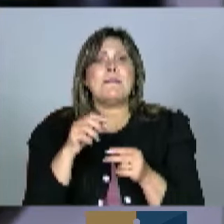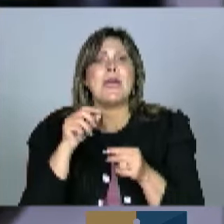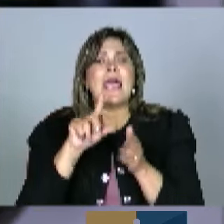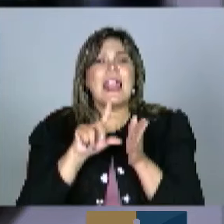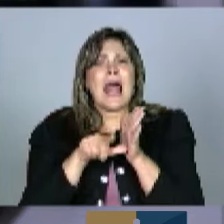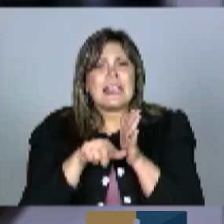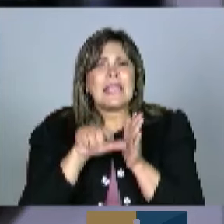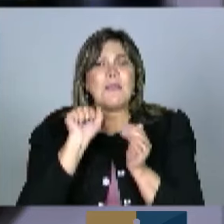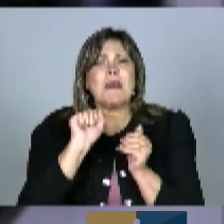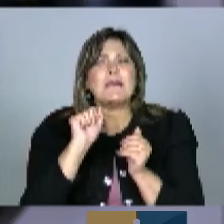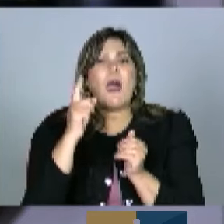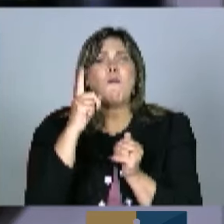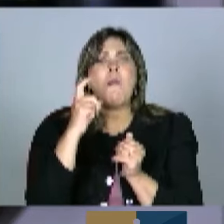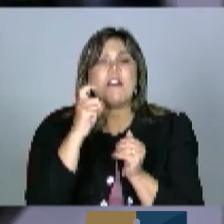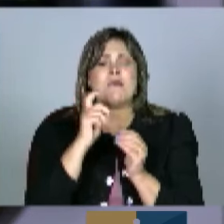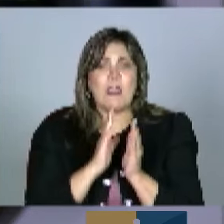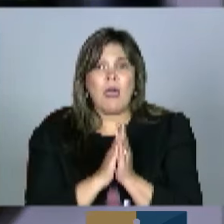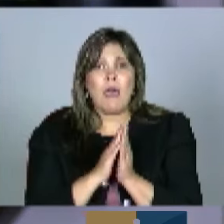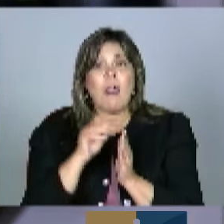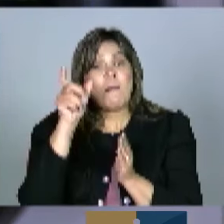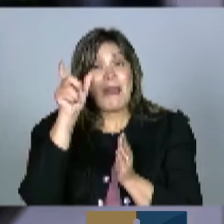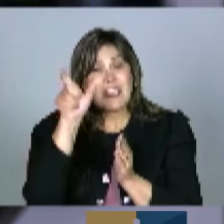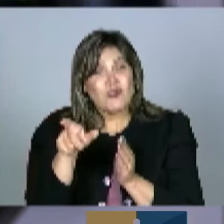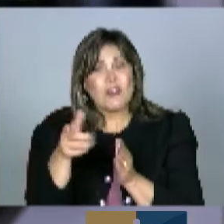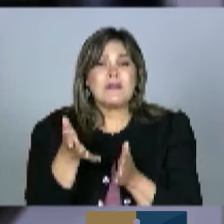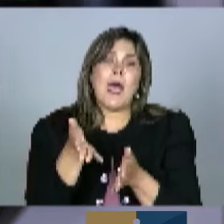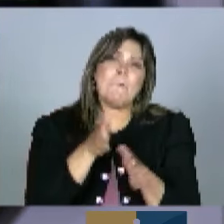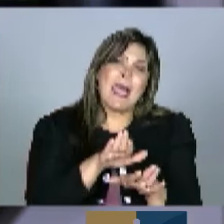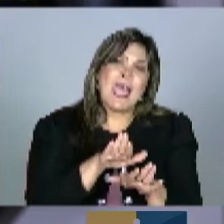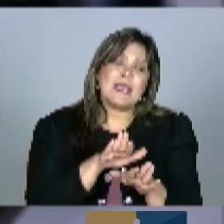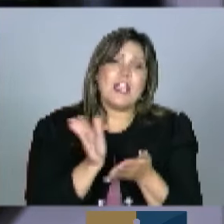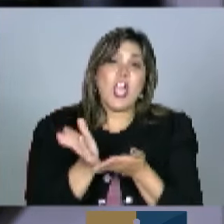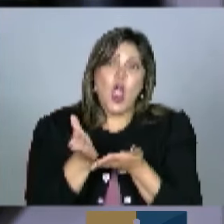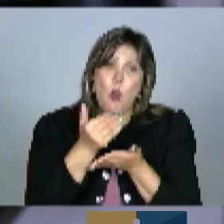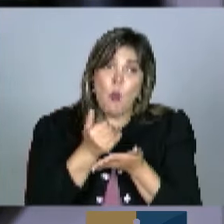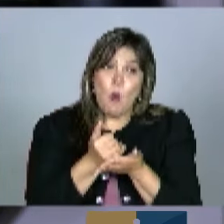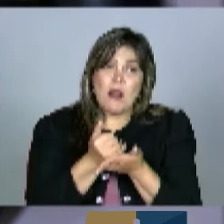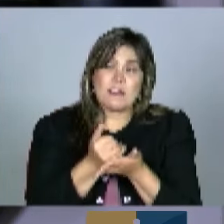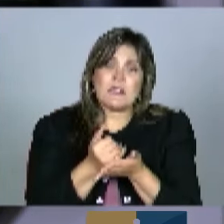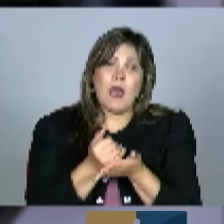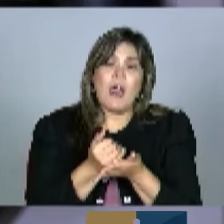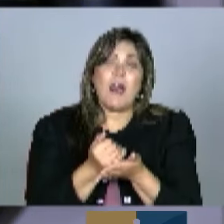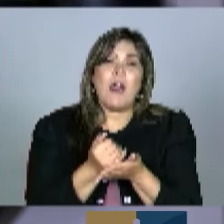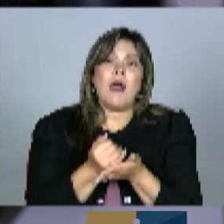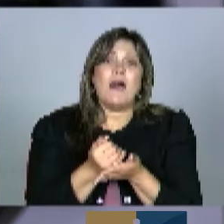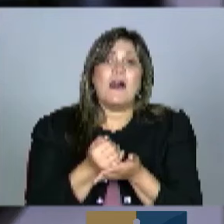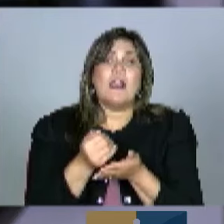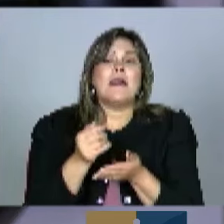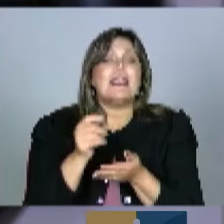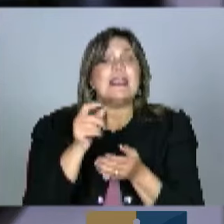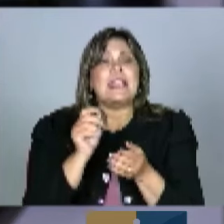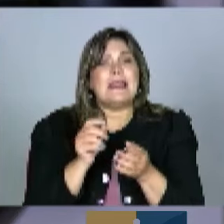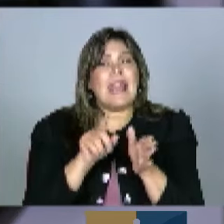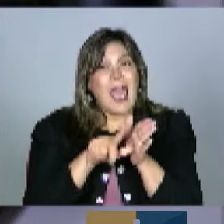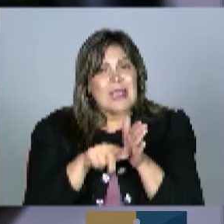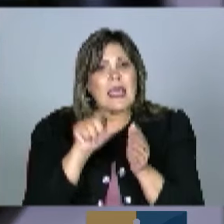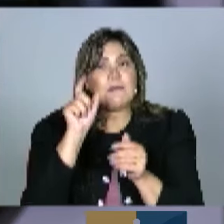كده اتفى والورثه واسترتش منه المخبز وعداد الميه باسمه شركه الميه